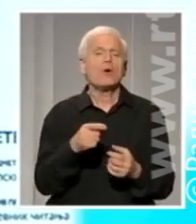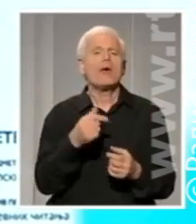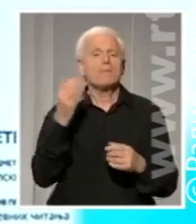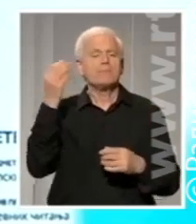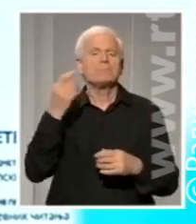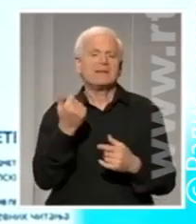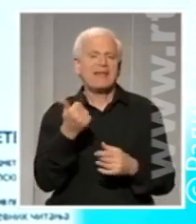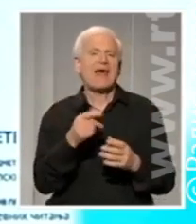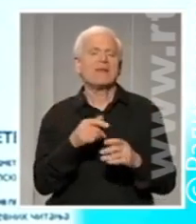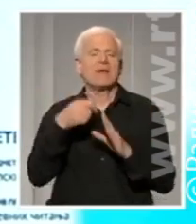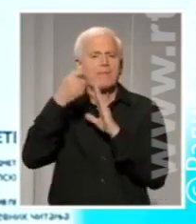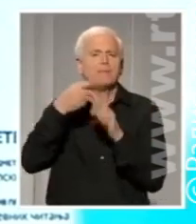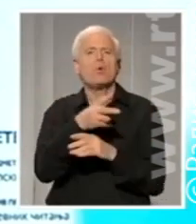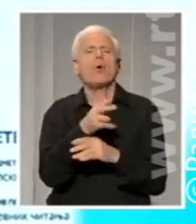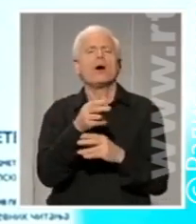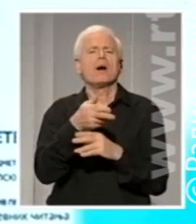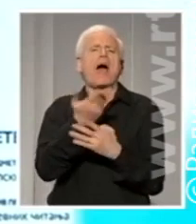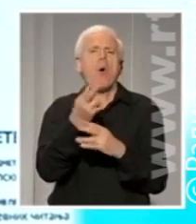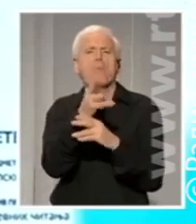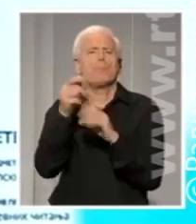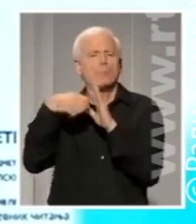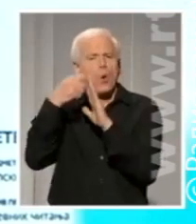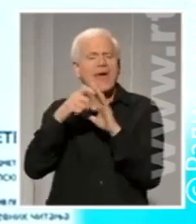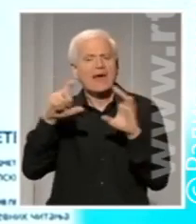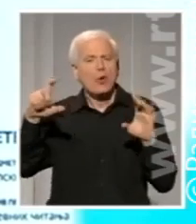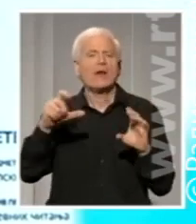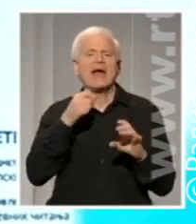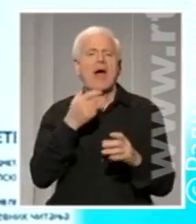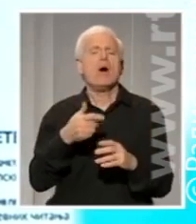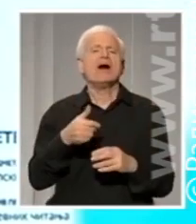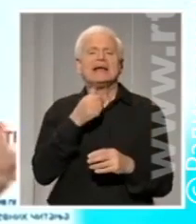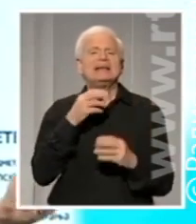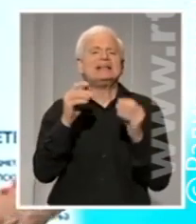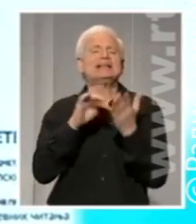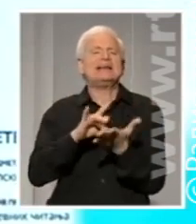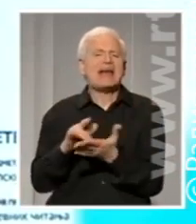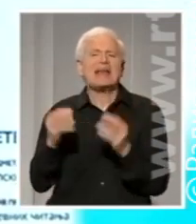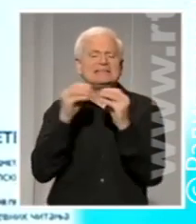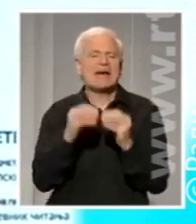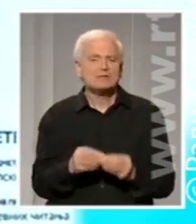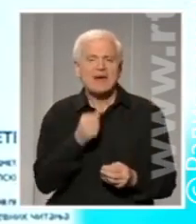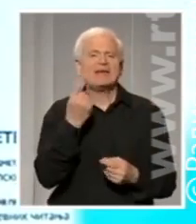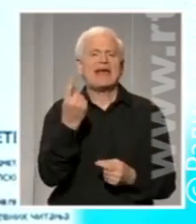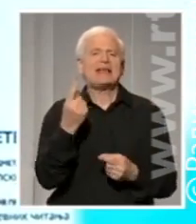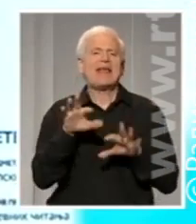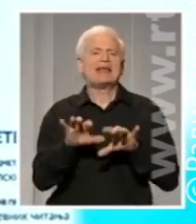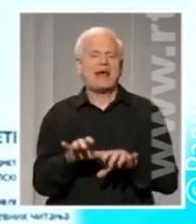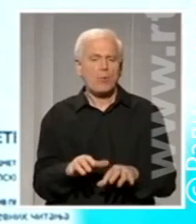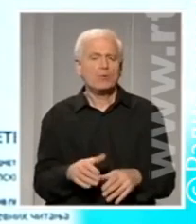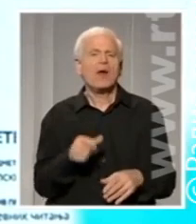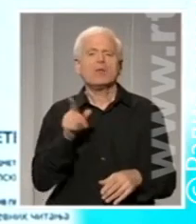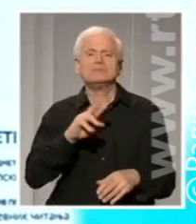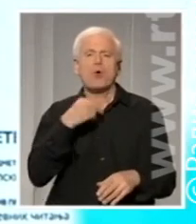uređaj, laptop ili računar i digitalne sadržaje. To je ovo što smo govorili, znači, o udžbenicima,